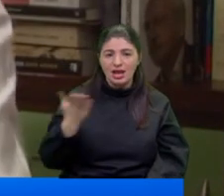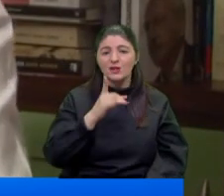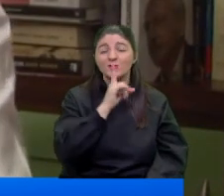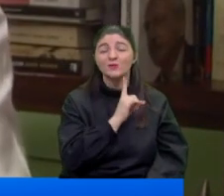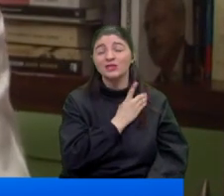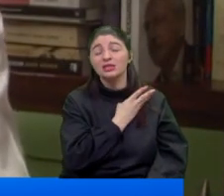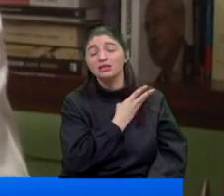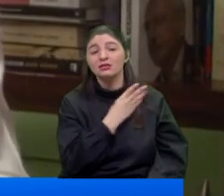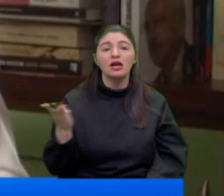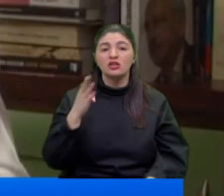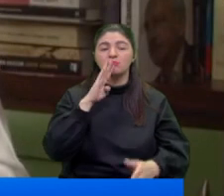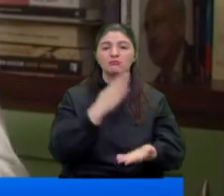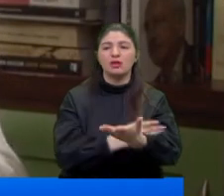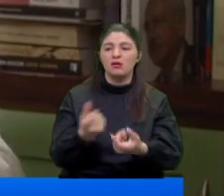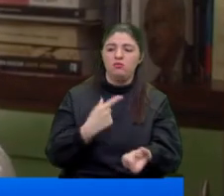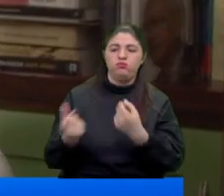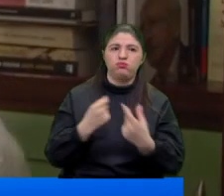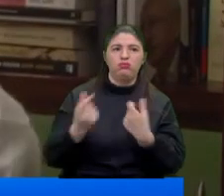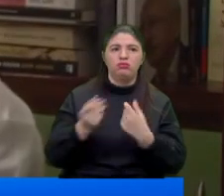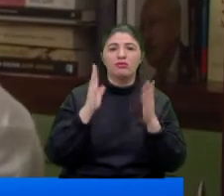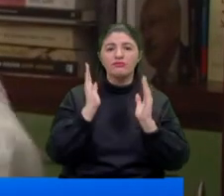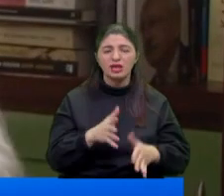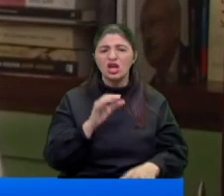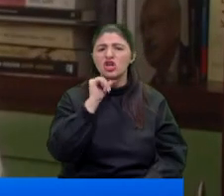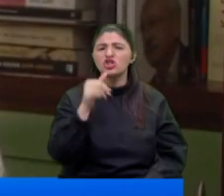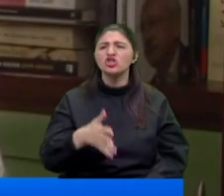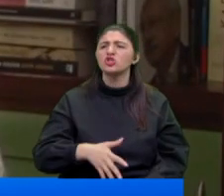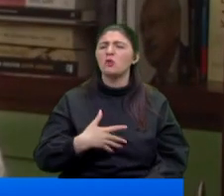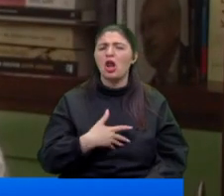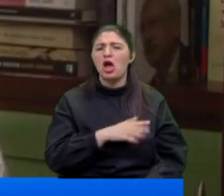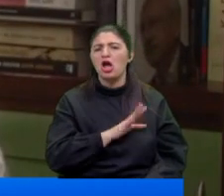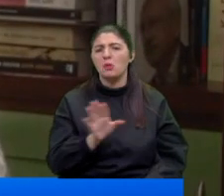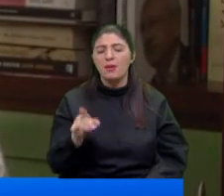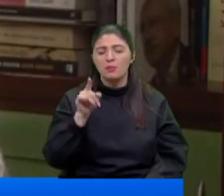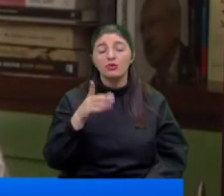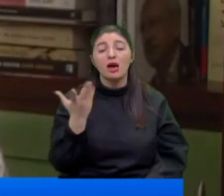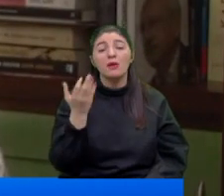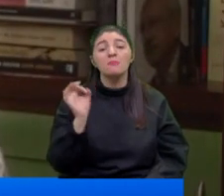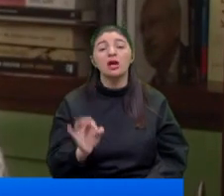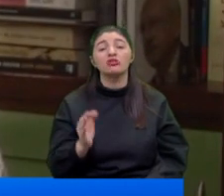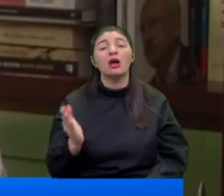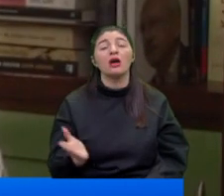yüzlerce belgeyi Göndermeye devam ediyorlar hiç merak etmeyin bu daha başlangıç